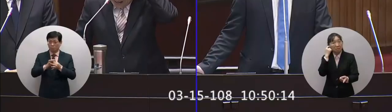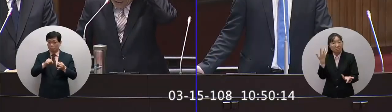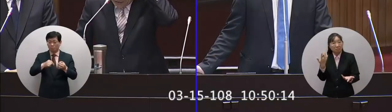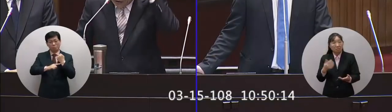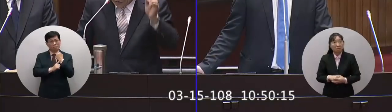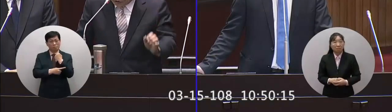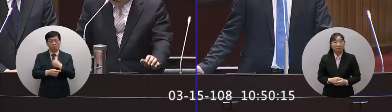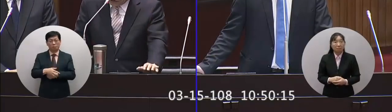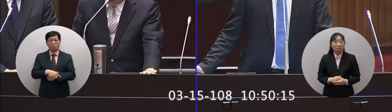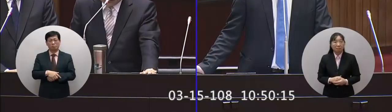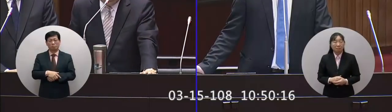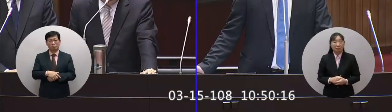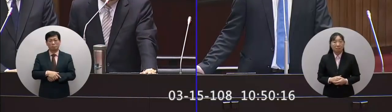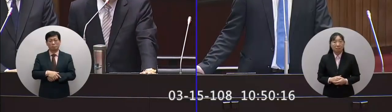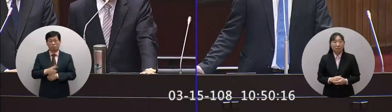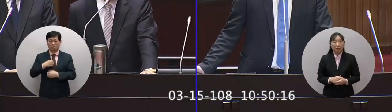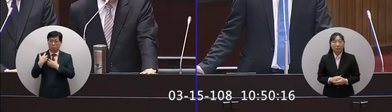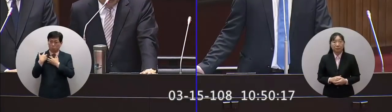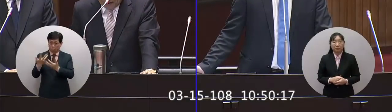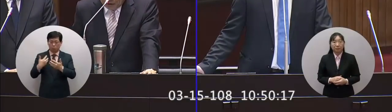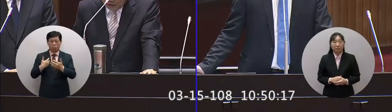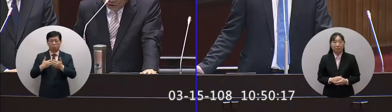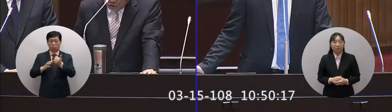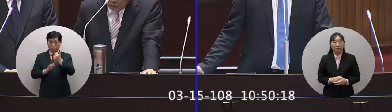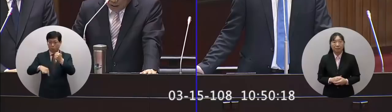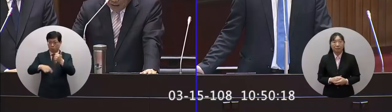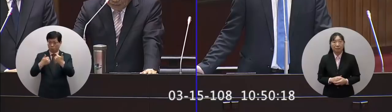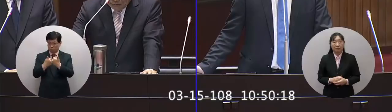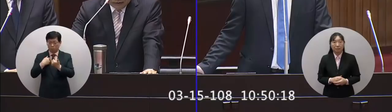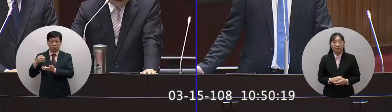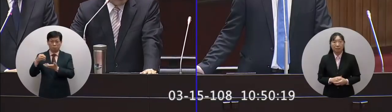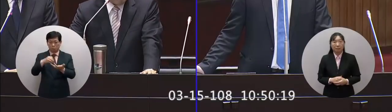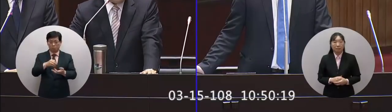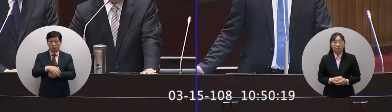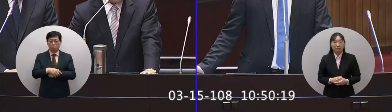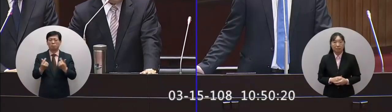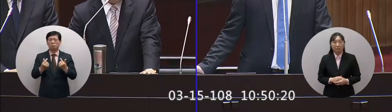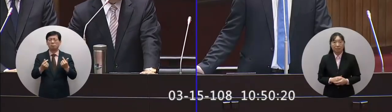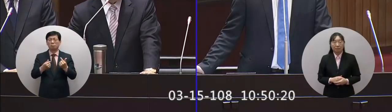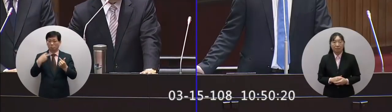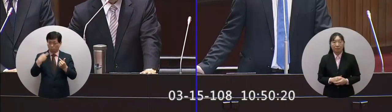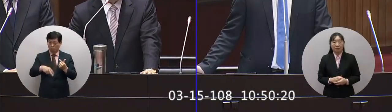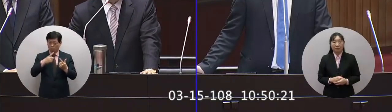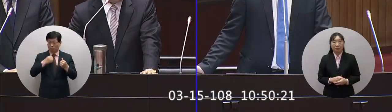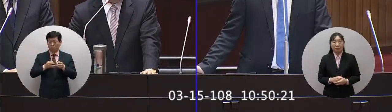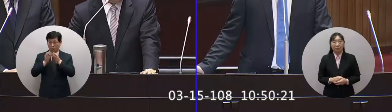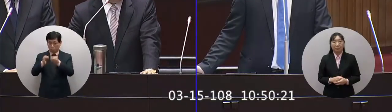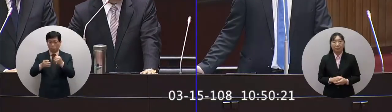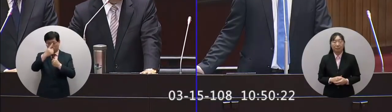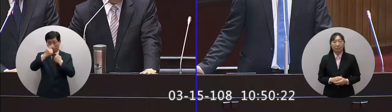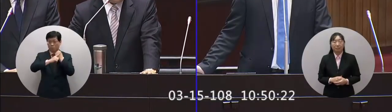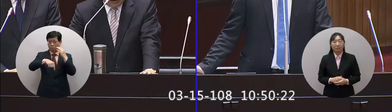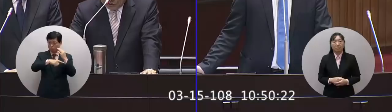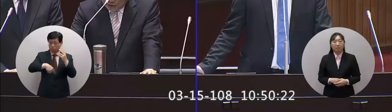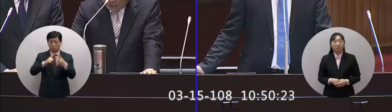关的法案，我都是经由院会里边送往，包括还要会衔司法